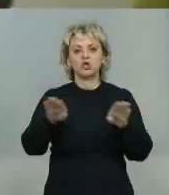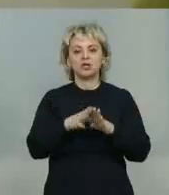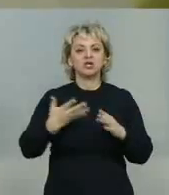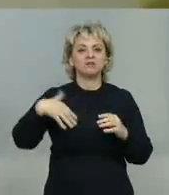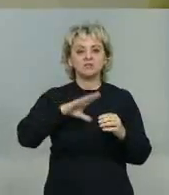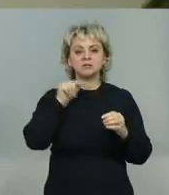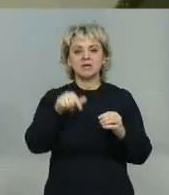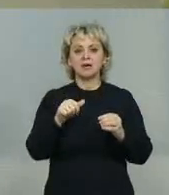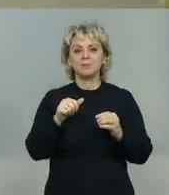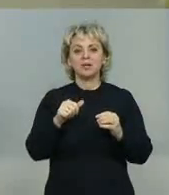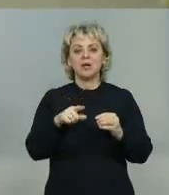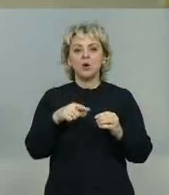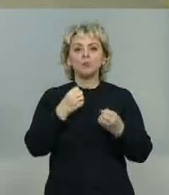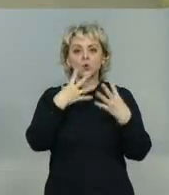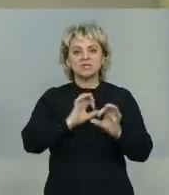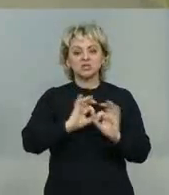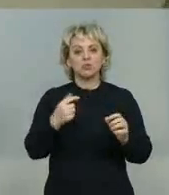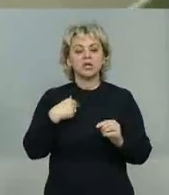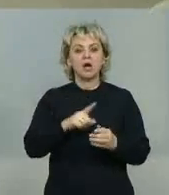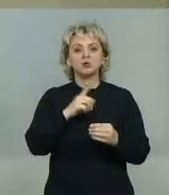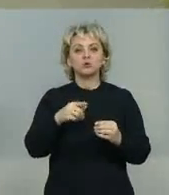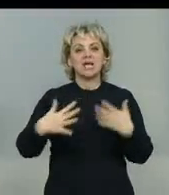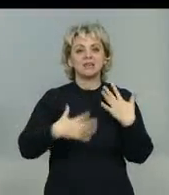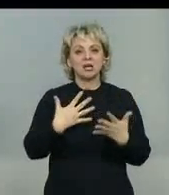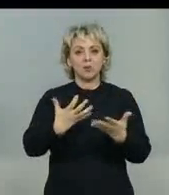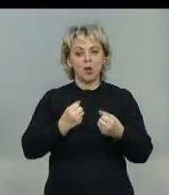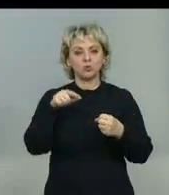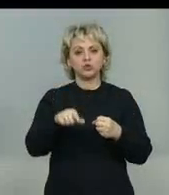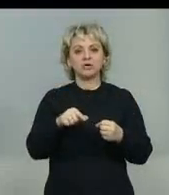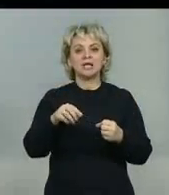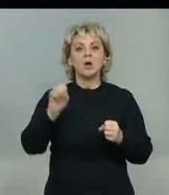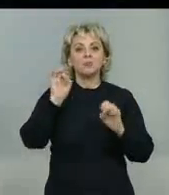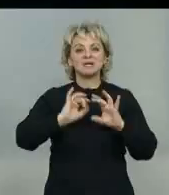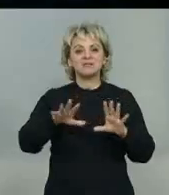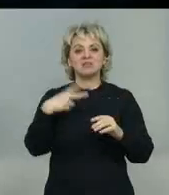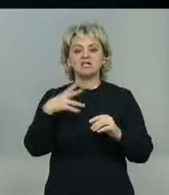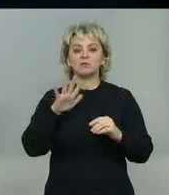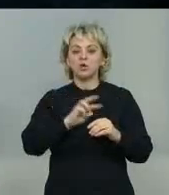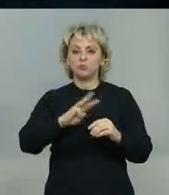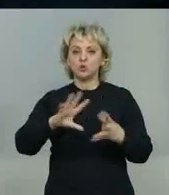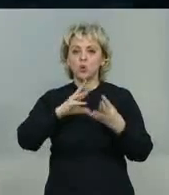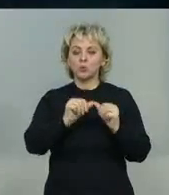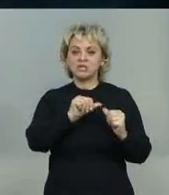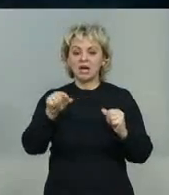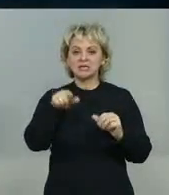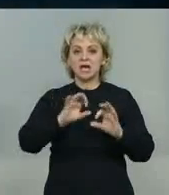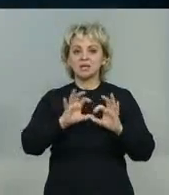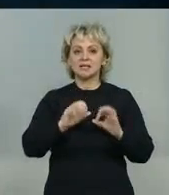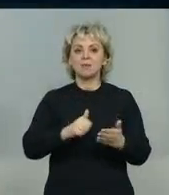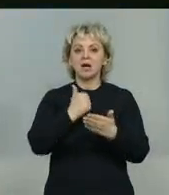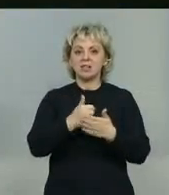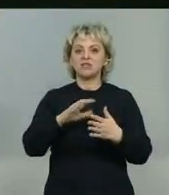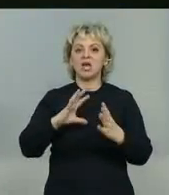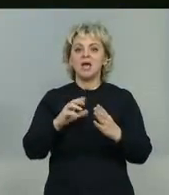все, просто здорово. Я получил заряд энергии. Просветительская 25-минутка на общих основаниях рассказывает о